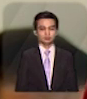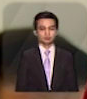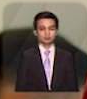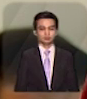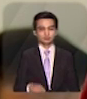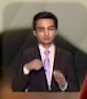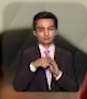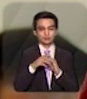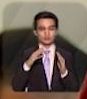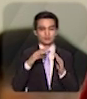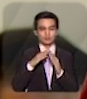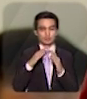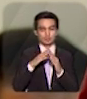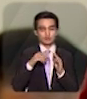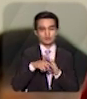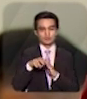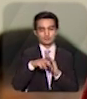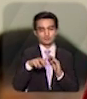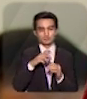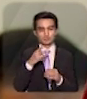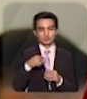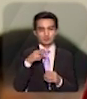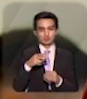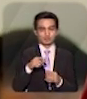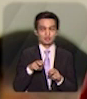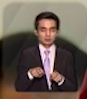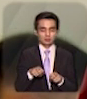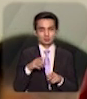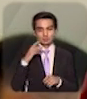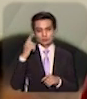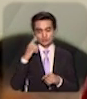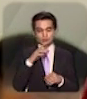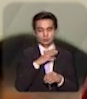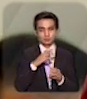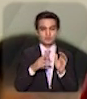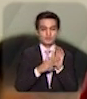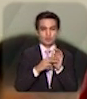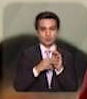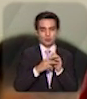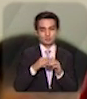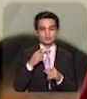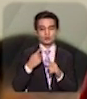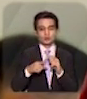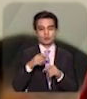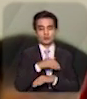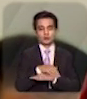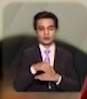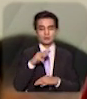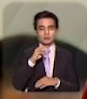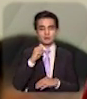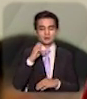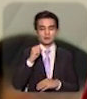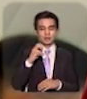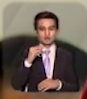Төмен қарай түсіп, үйлердің ауласына бардым. Сол жерде 2 сағаттай отырдым, жүрдім. Сағат 8-дерде келесі көшеге Масанчи көшесіне